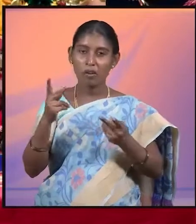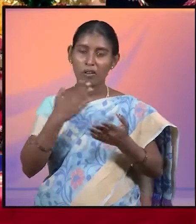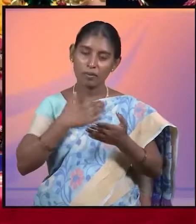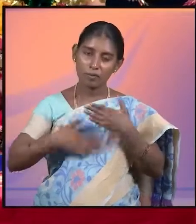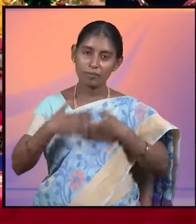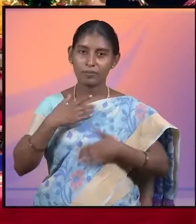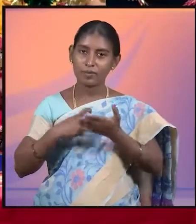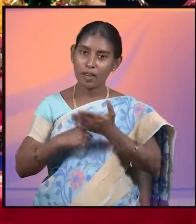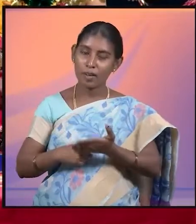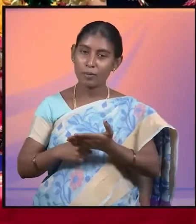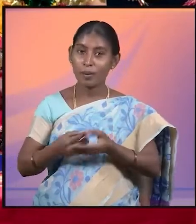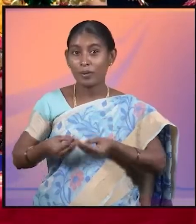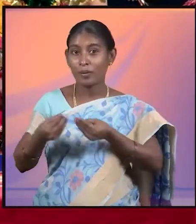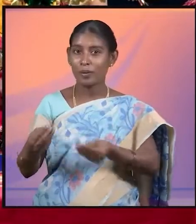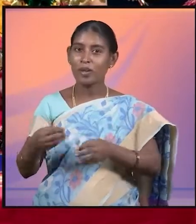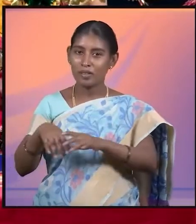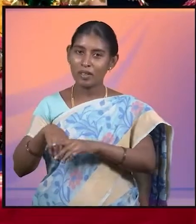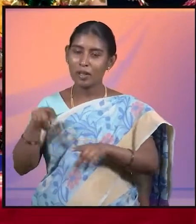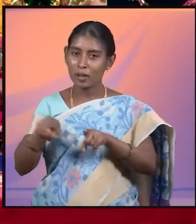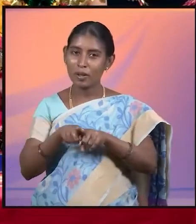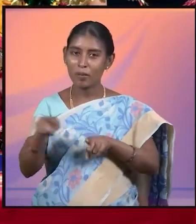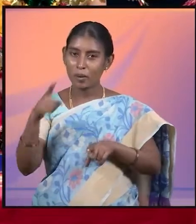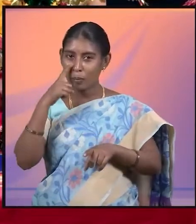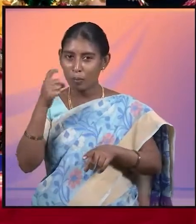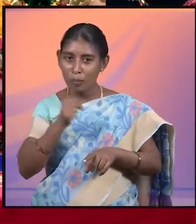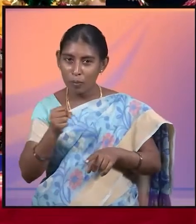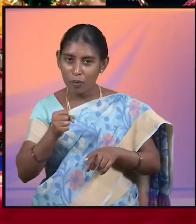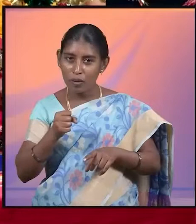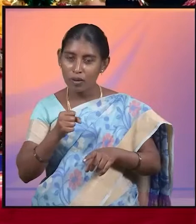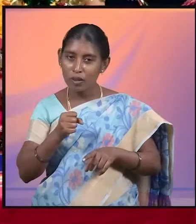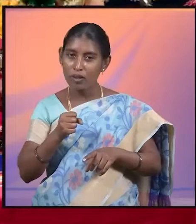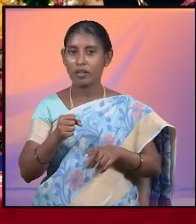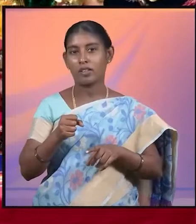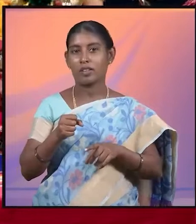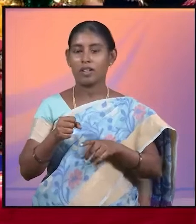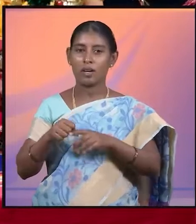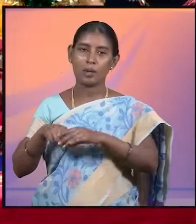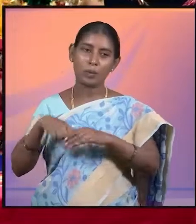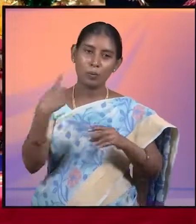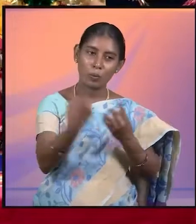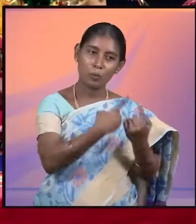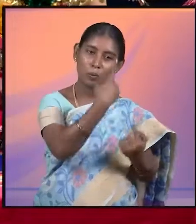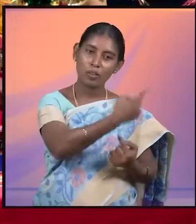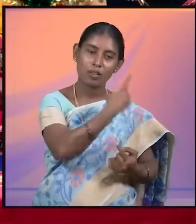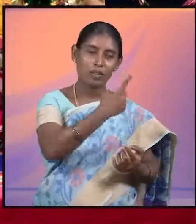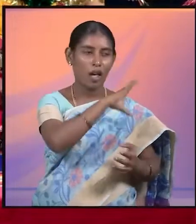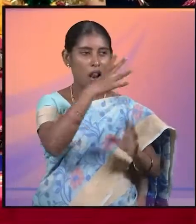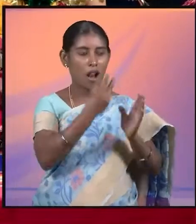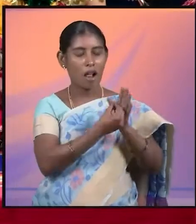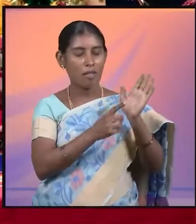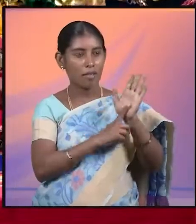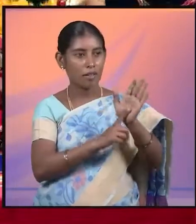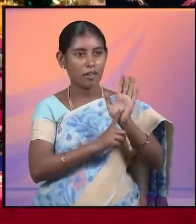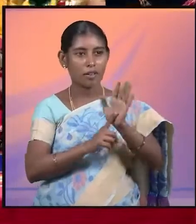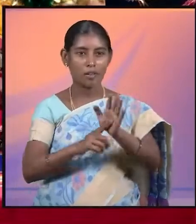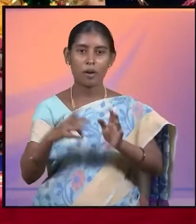அப்படியேதான் அரண்மனை எல்லாம் சுத்தி காமிக்கிறார், போர்க்கருவி எல்லாம் வச்சிருக்கிற இடத்துக்கு கூட்டிட்டு போய்